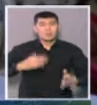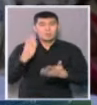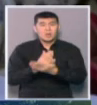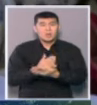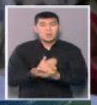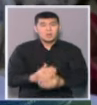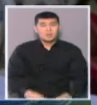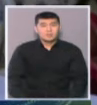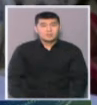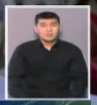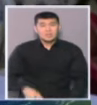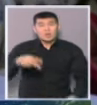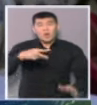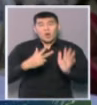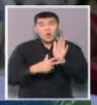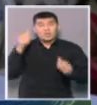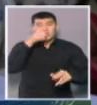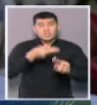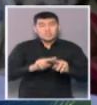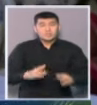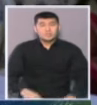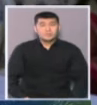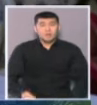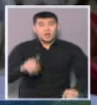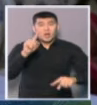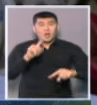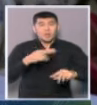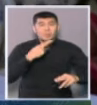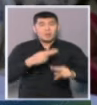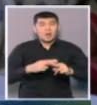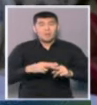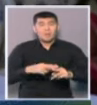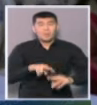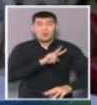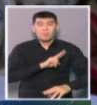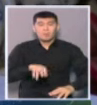кейін 2018 жылы туған апам қайтыс болады.